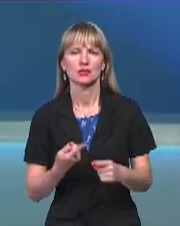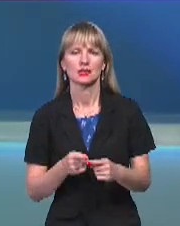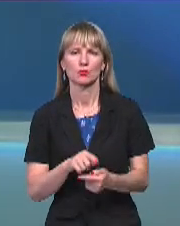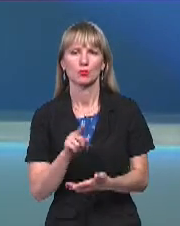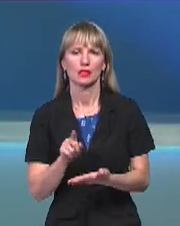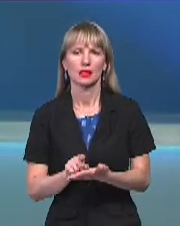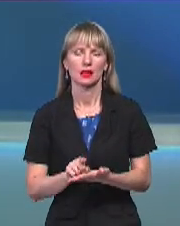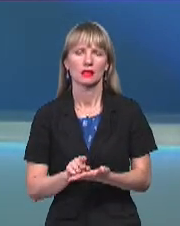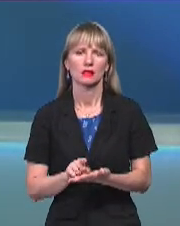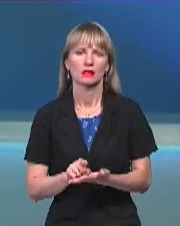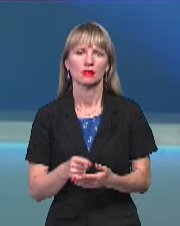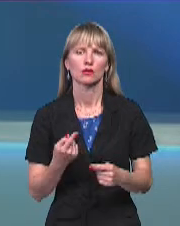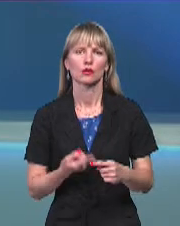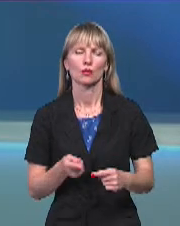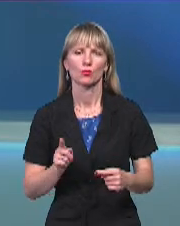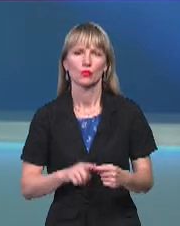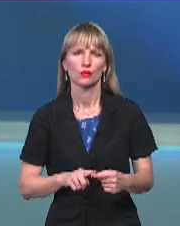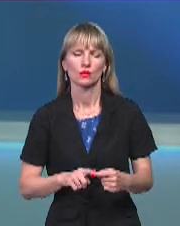питання. Тому